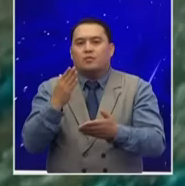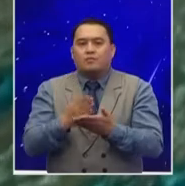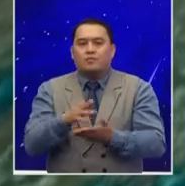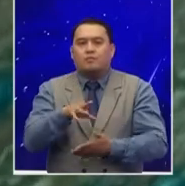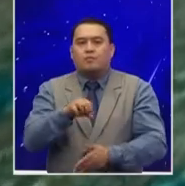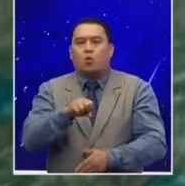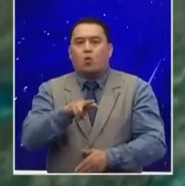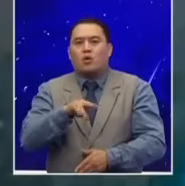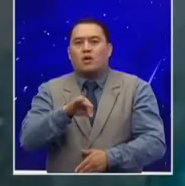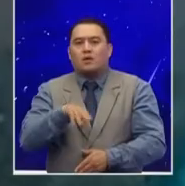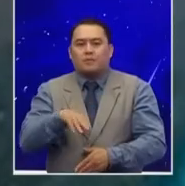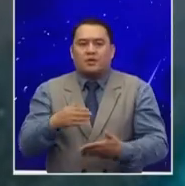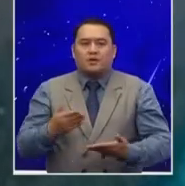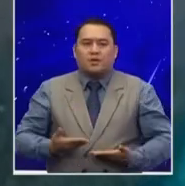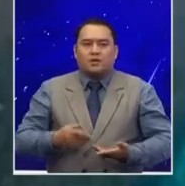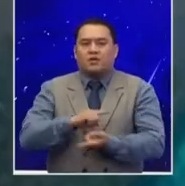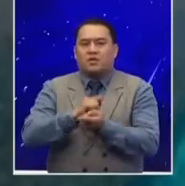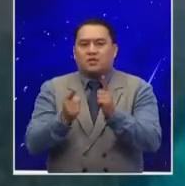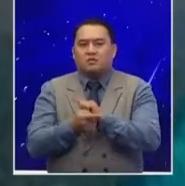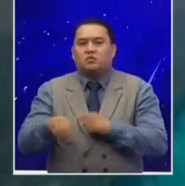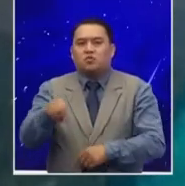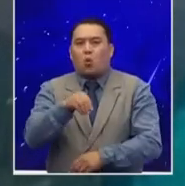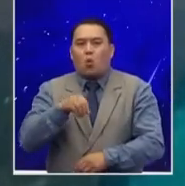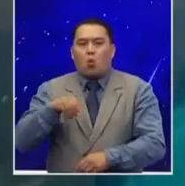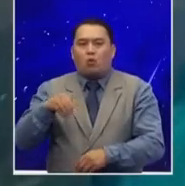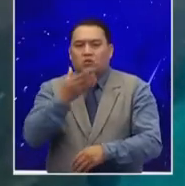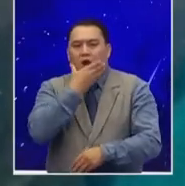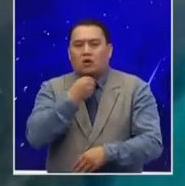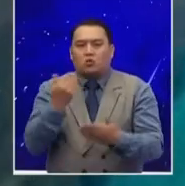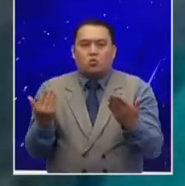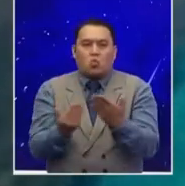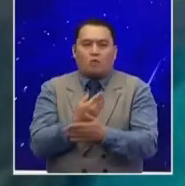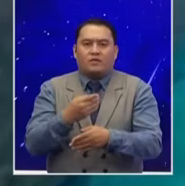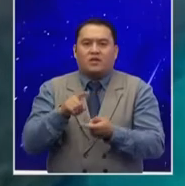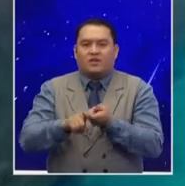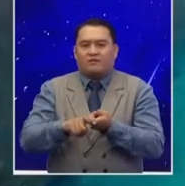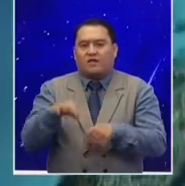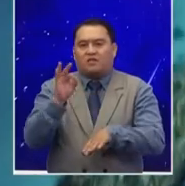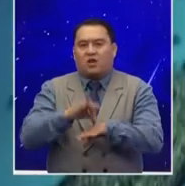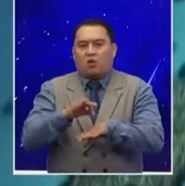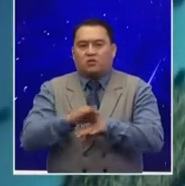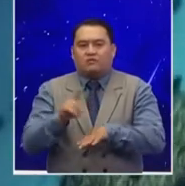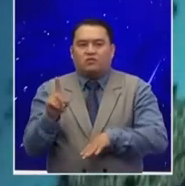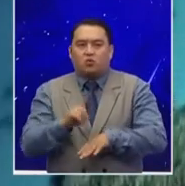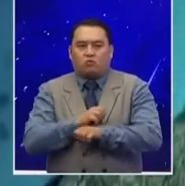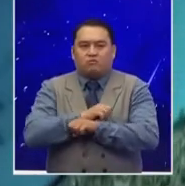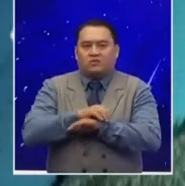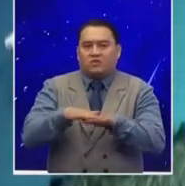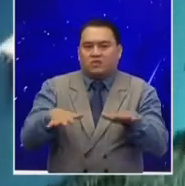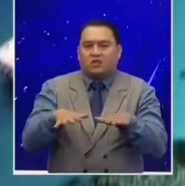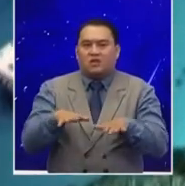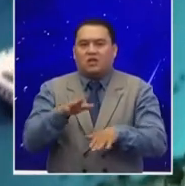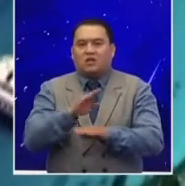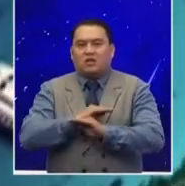полипов, помимо изменения климата и солености воды, угрожают новые инфекции и паразиты, распространяющиеся по Тихому